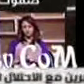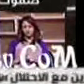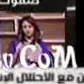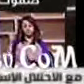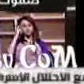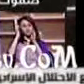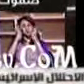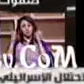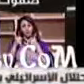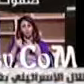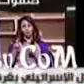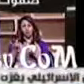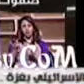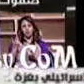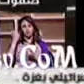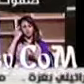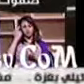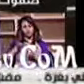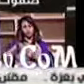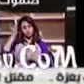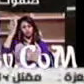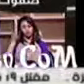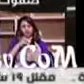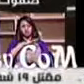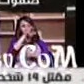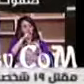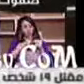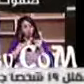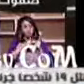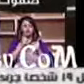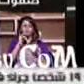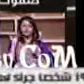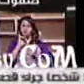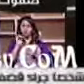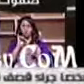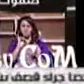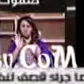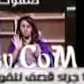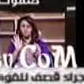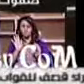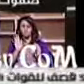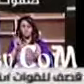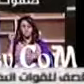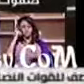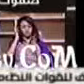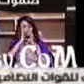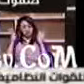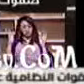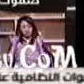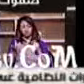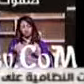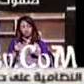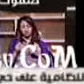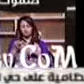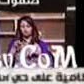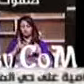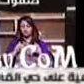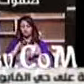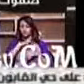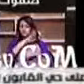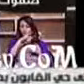العلاقات الدوليه وكذا يعني في معايير معينه يمكن اختيار المحافظ اصر بناء يعني عليها احنا دعني يا الكتور